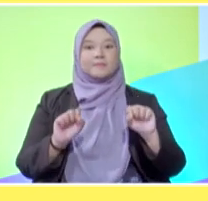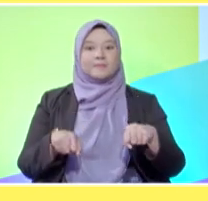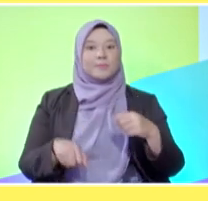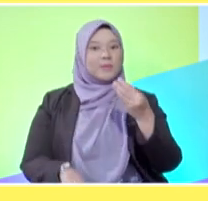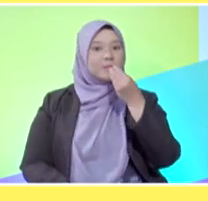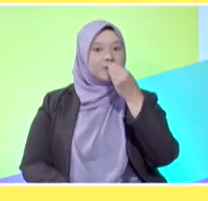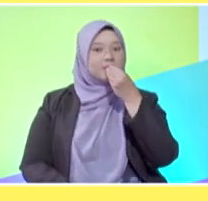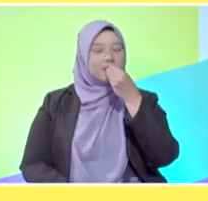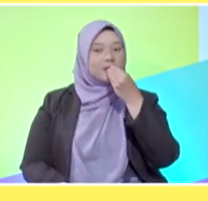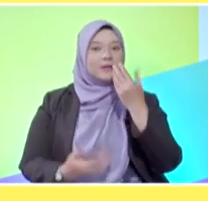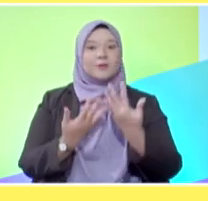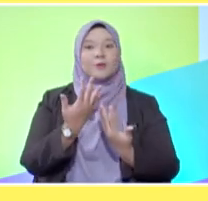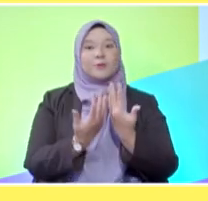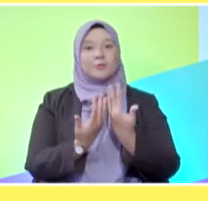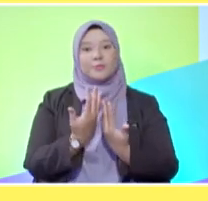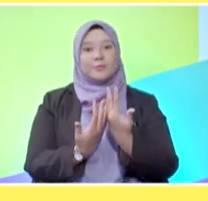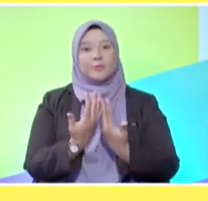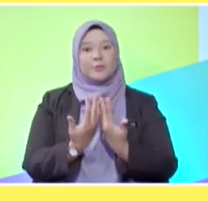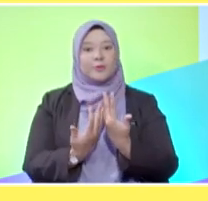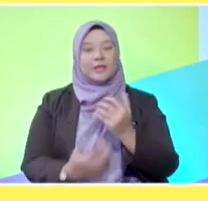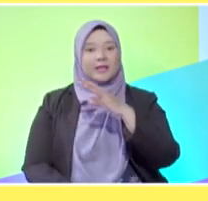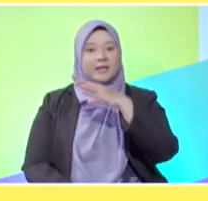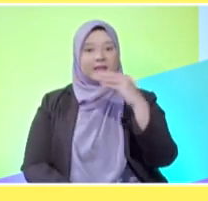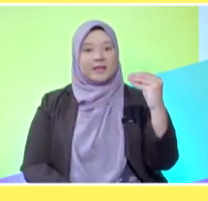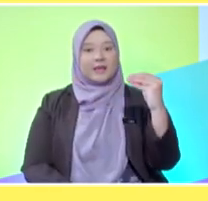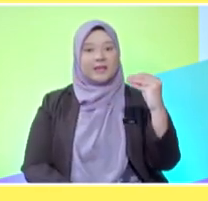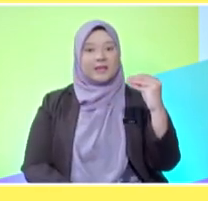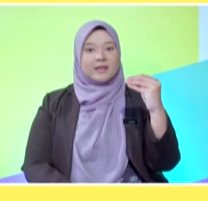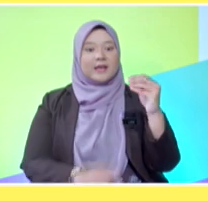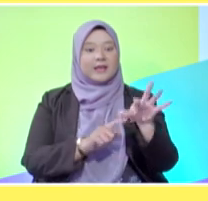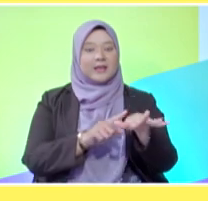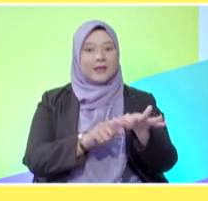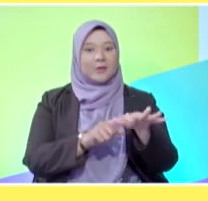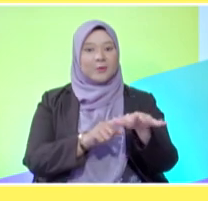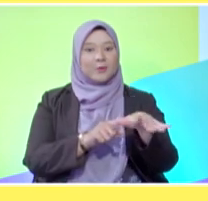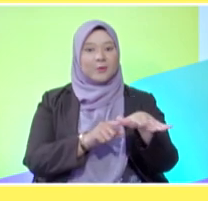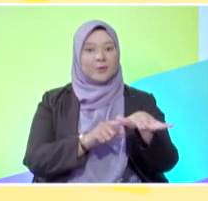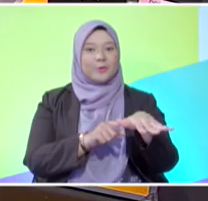kambing ini makan rumput dan pucuk-pucuk daun